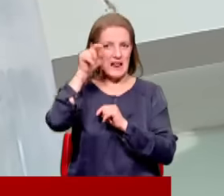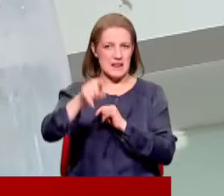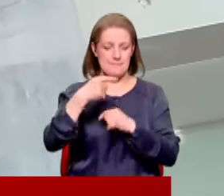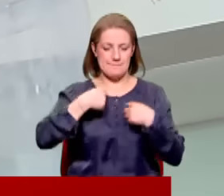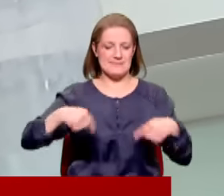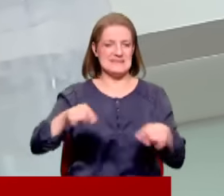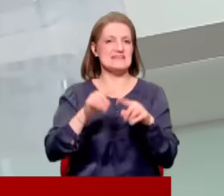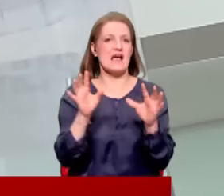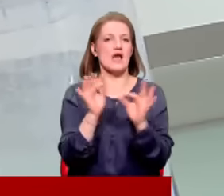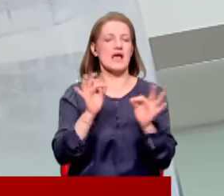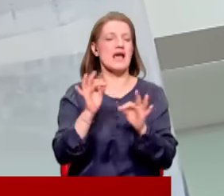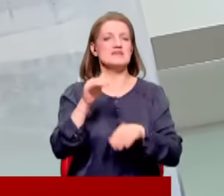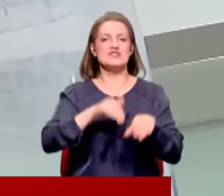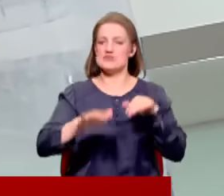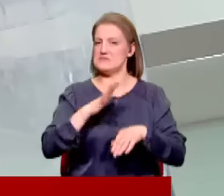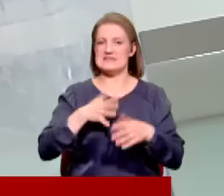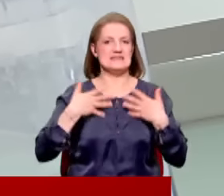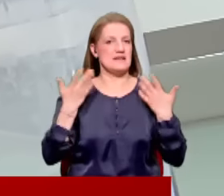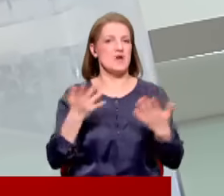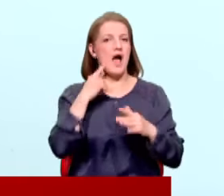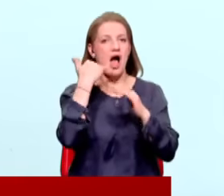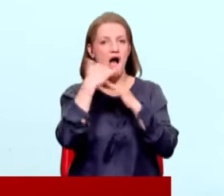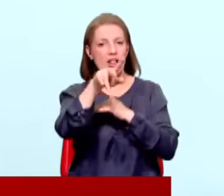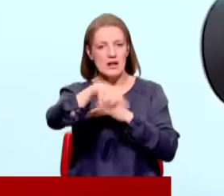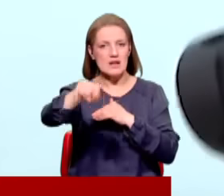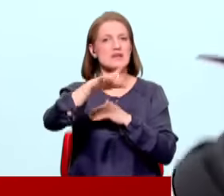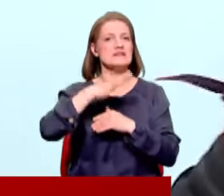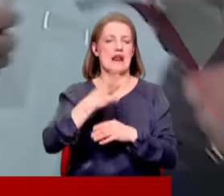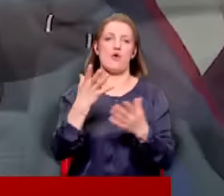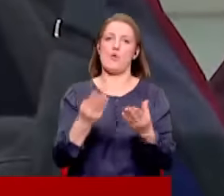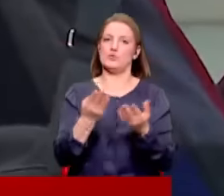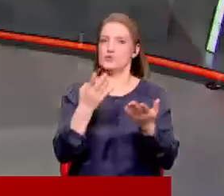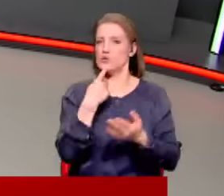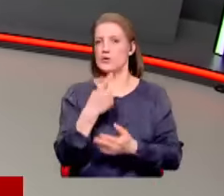biz erken seçim talep etmeyeceğiz, halk isterse olur diyor.